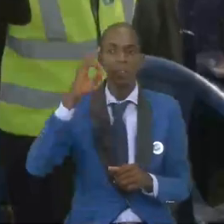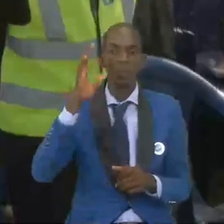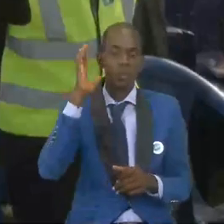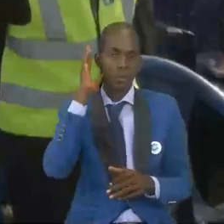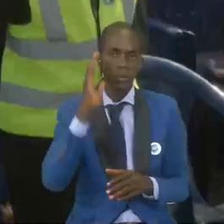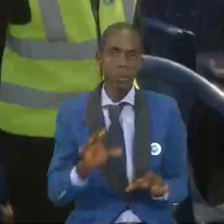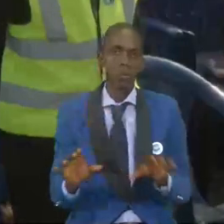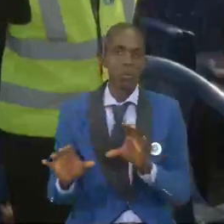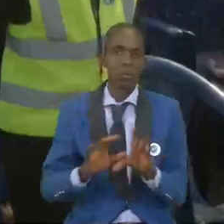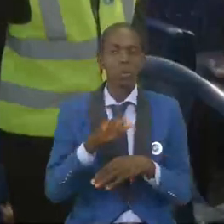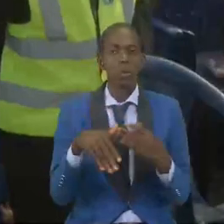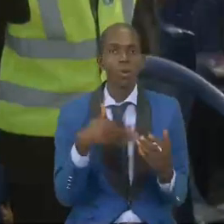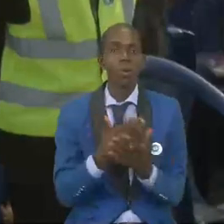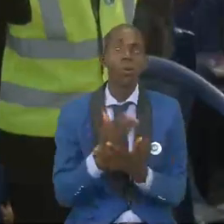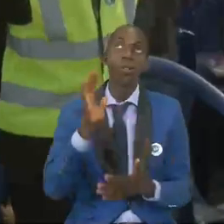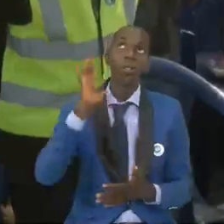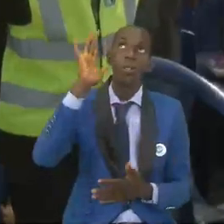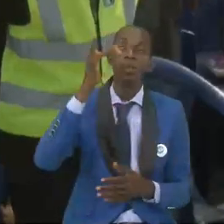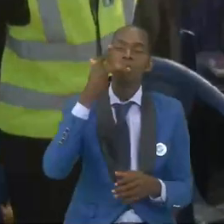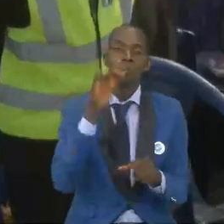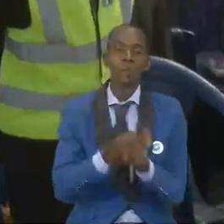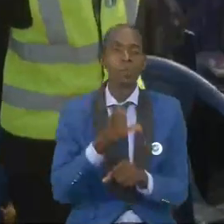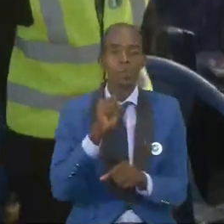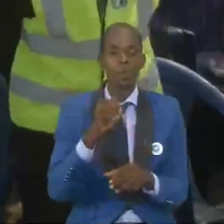promesses. Et il va